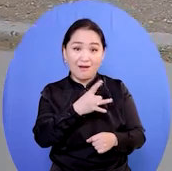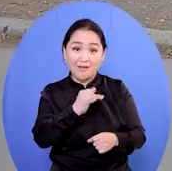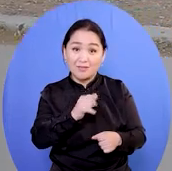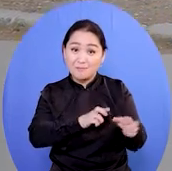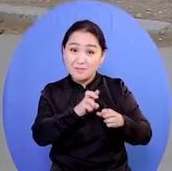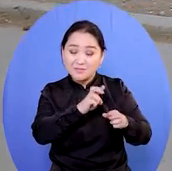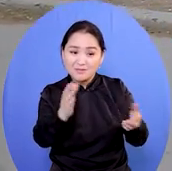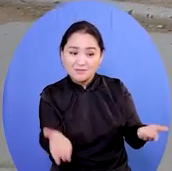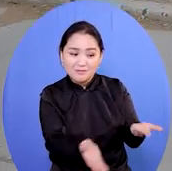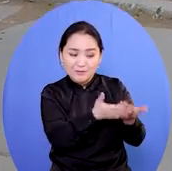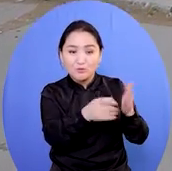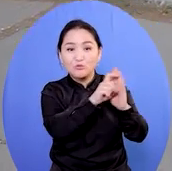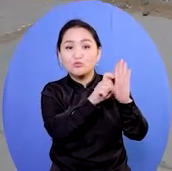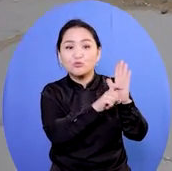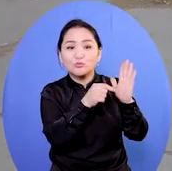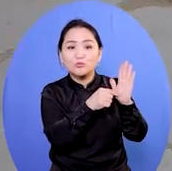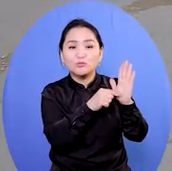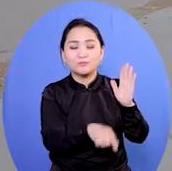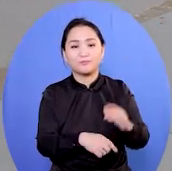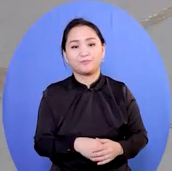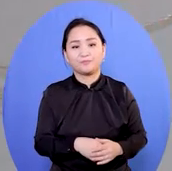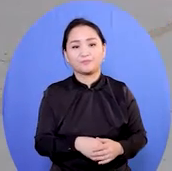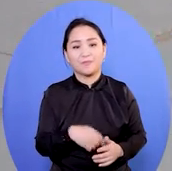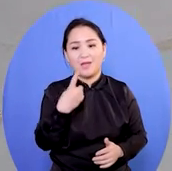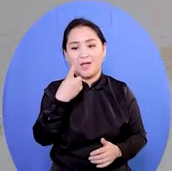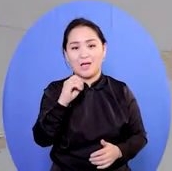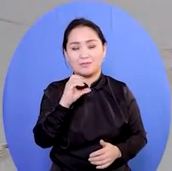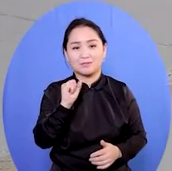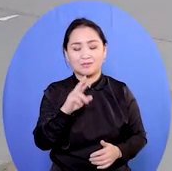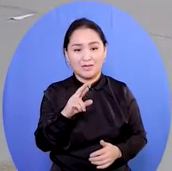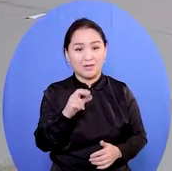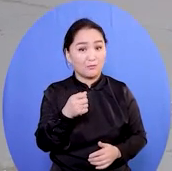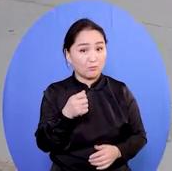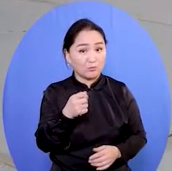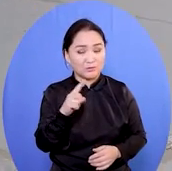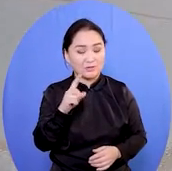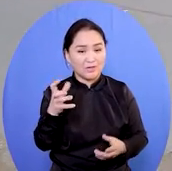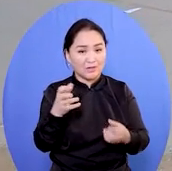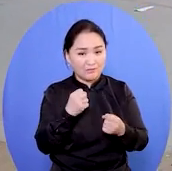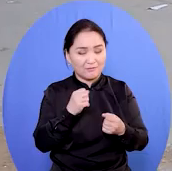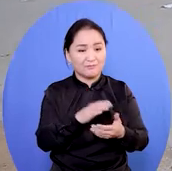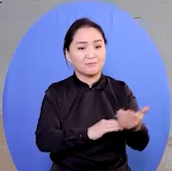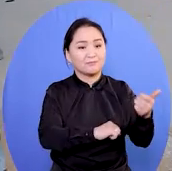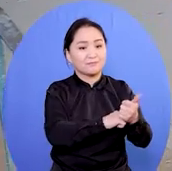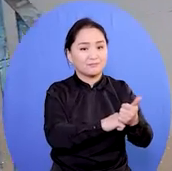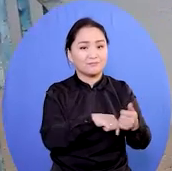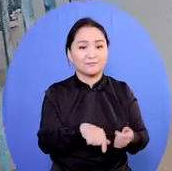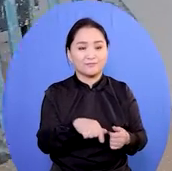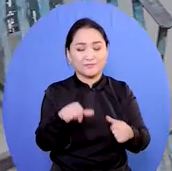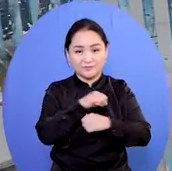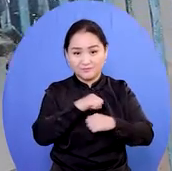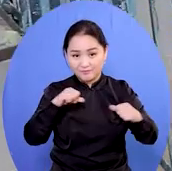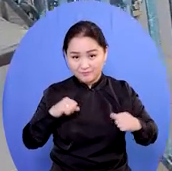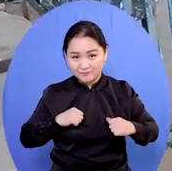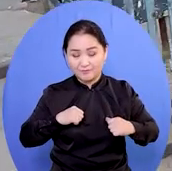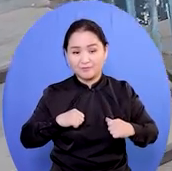бизнесийг дэмжих хөтөлбөр юм. За энэ хөтөлбөрт бол 10 хүртэлх сая төгрөгийг дэмжлэг болгон олгодог.